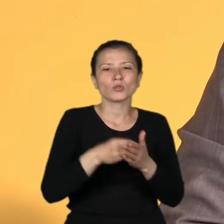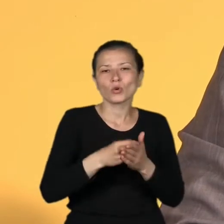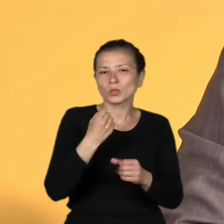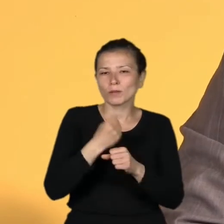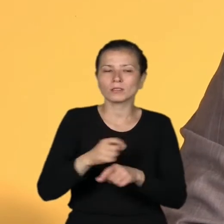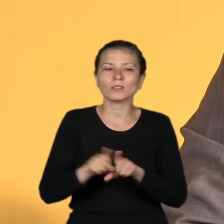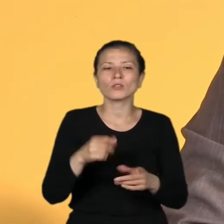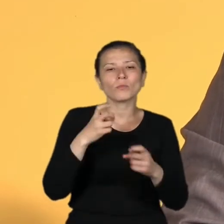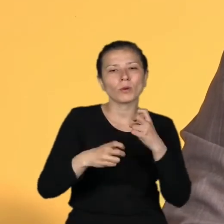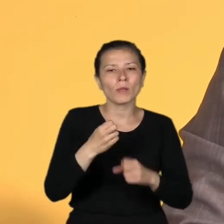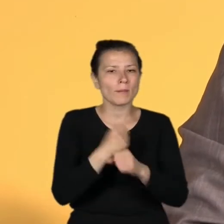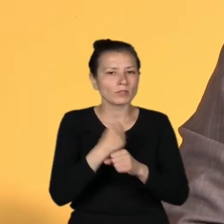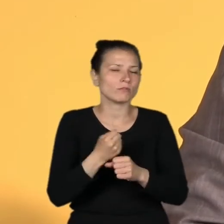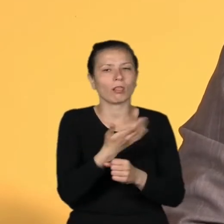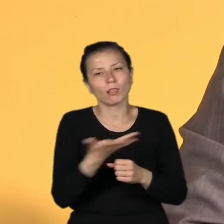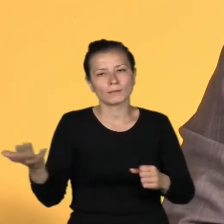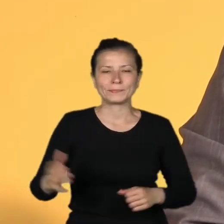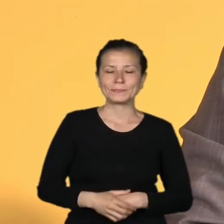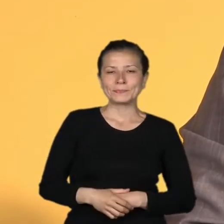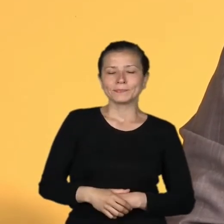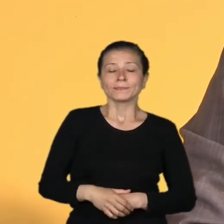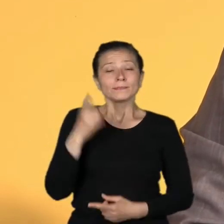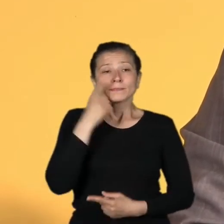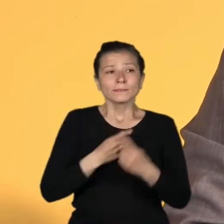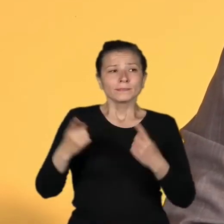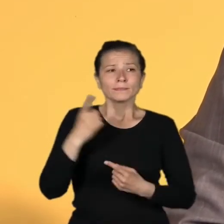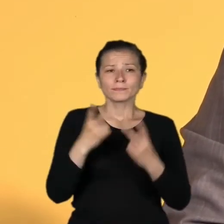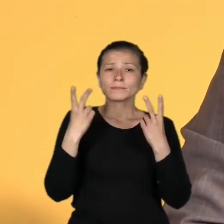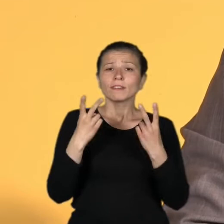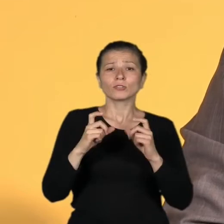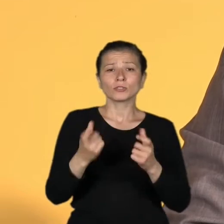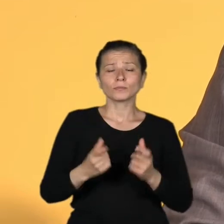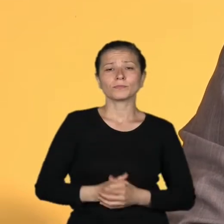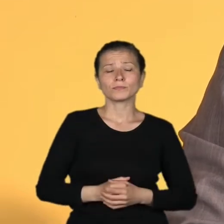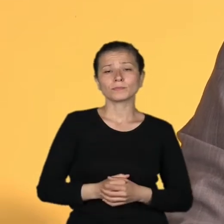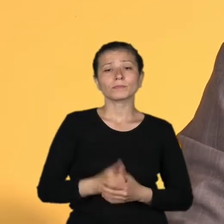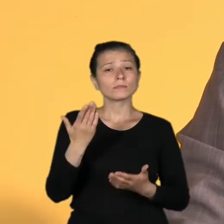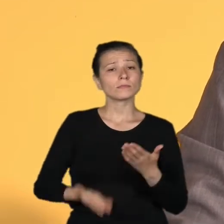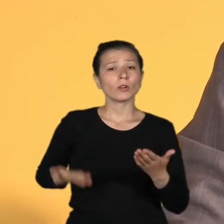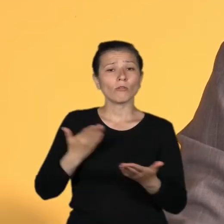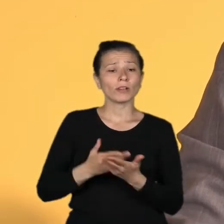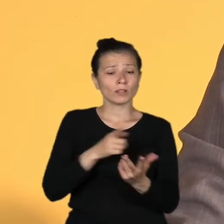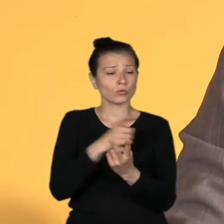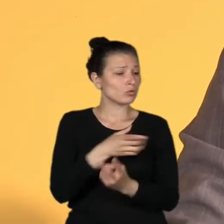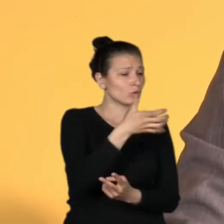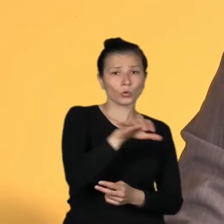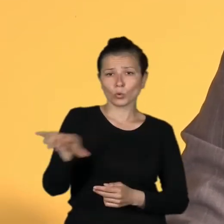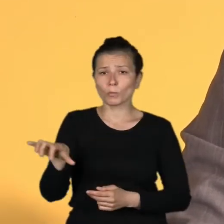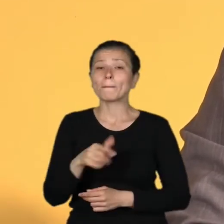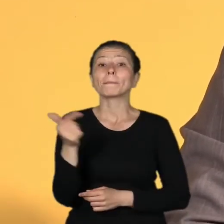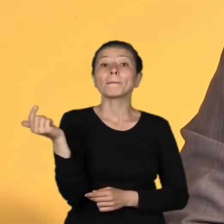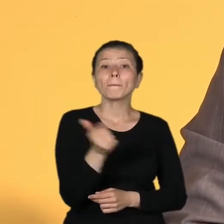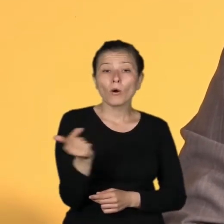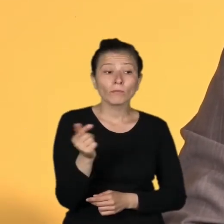problemach pracowniczych itd., itd. Ale myślę, że bardzo istotna jest oferta tych trzech podmiotów, która